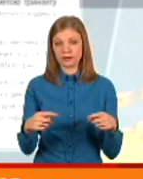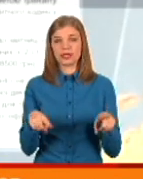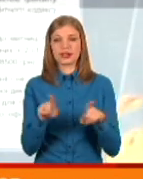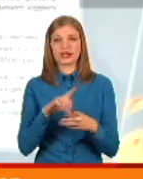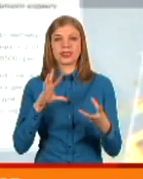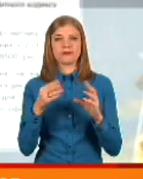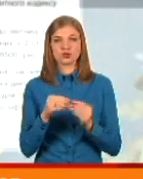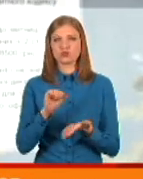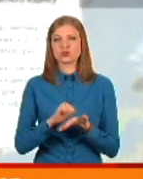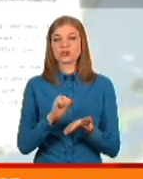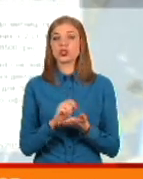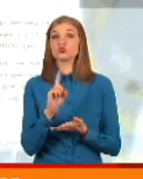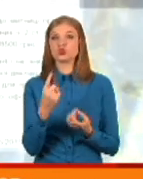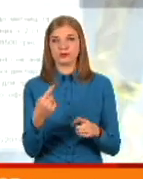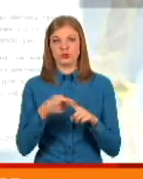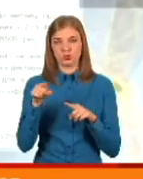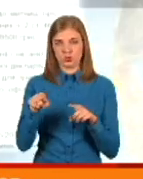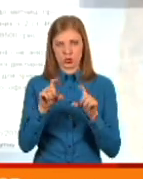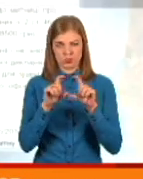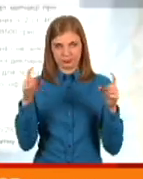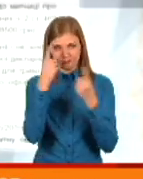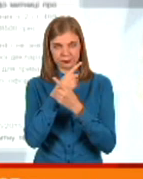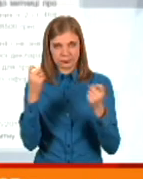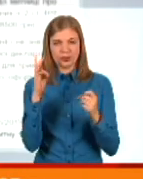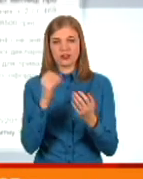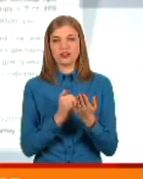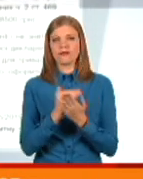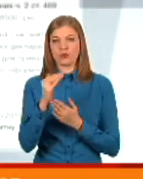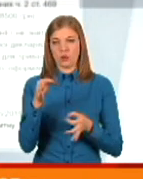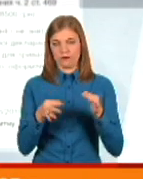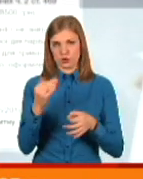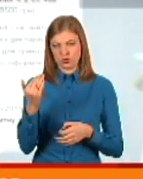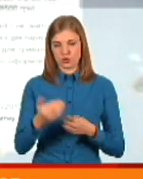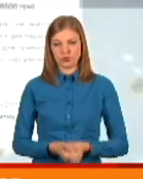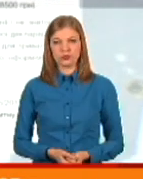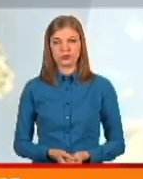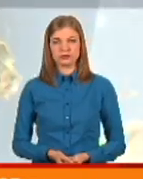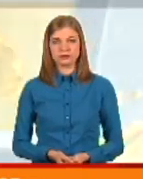Таких висновків журналісти дійшли ось з цього повідомлення на сайті Верховного суду.